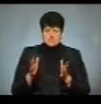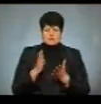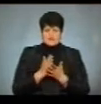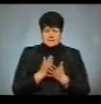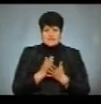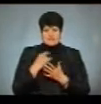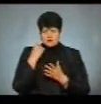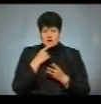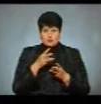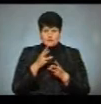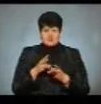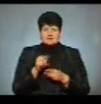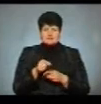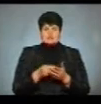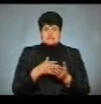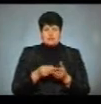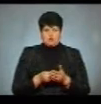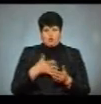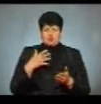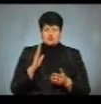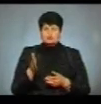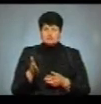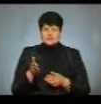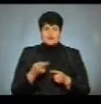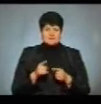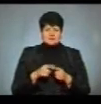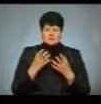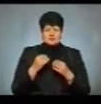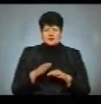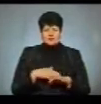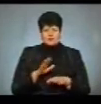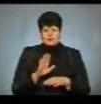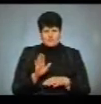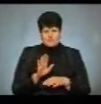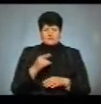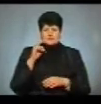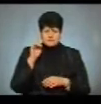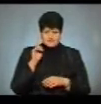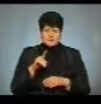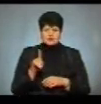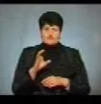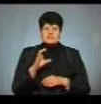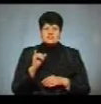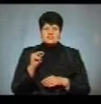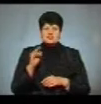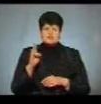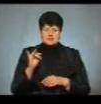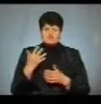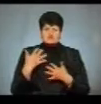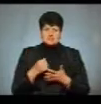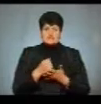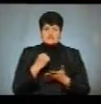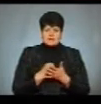опаленням, тим буде ціна виходити дорожче. Але це ще не довго сталося. Як відомо, що в січні вже